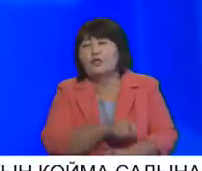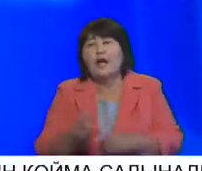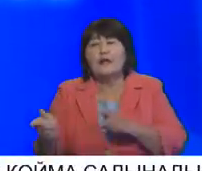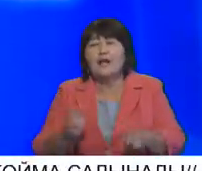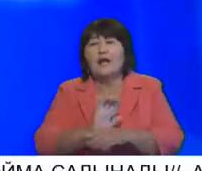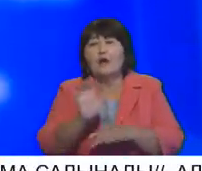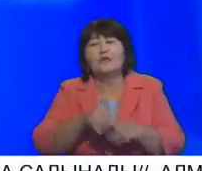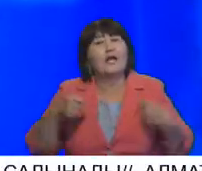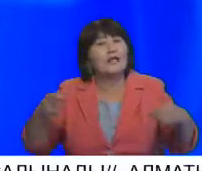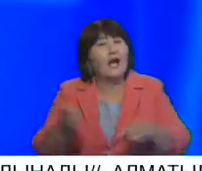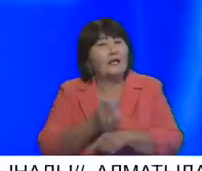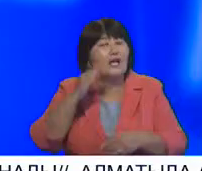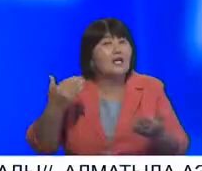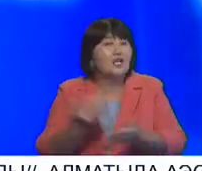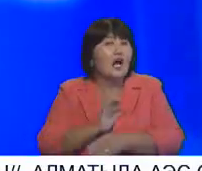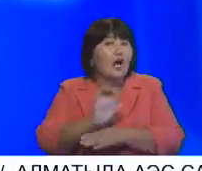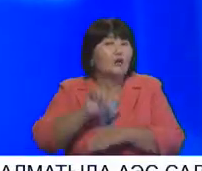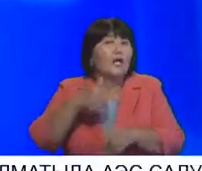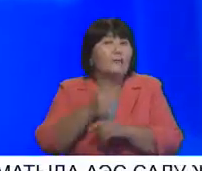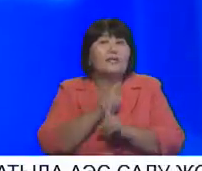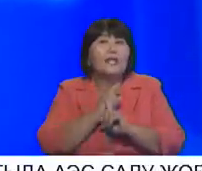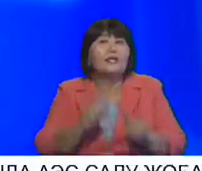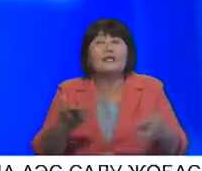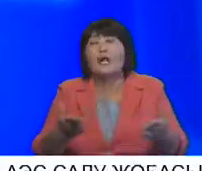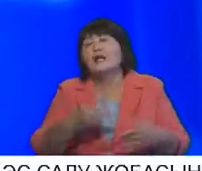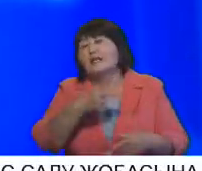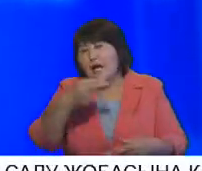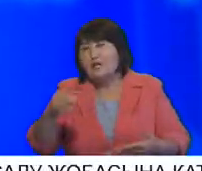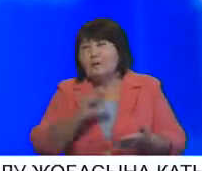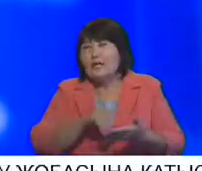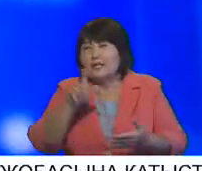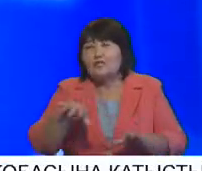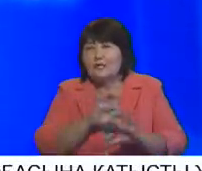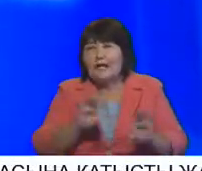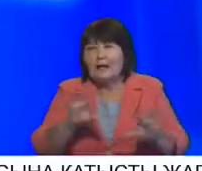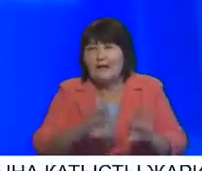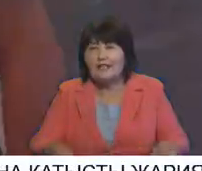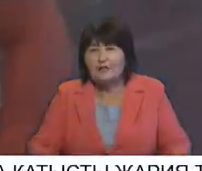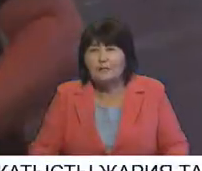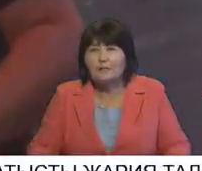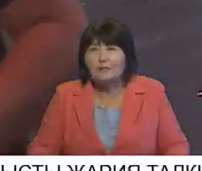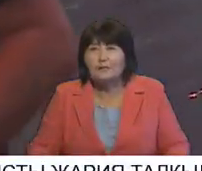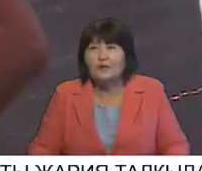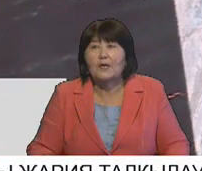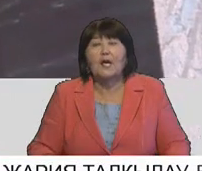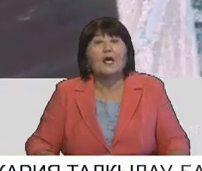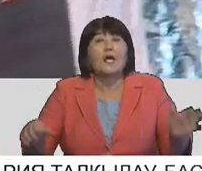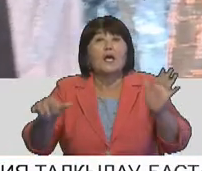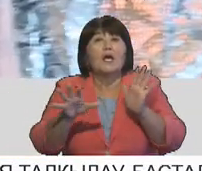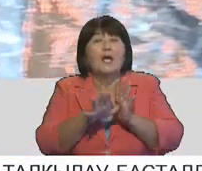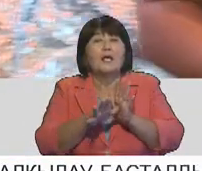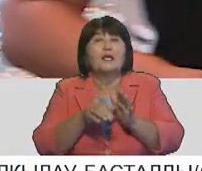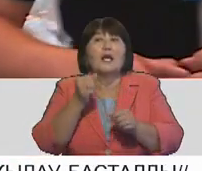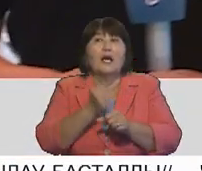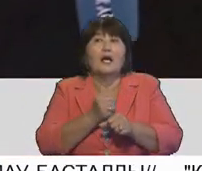өнім нарыққа шықпақ. Жаңа өнімнің басты ерекшелігіне де тақырыпты тілшіміз тарқатады. Энергия үнемдеуге